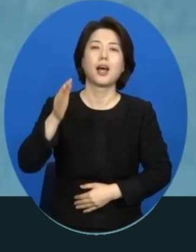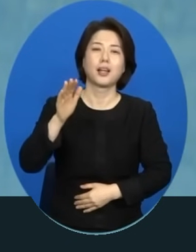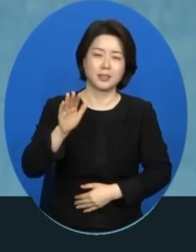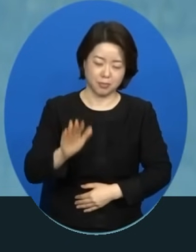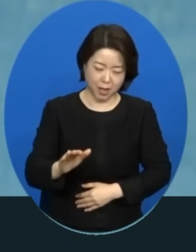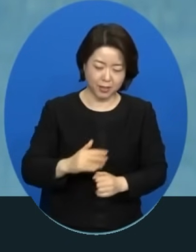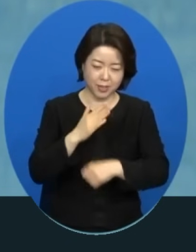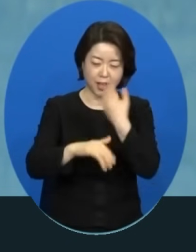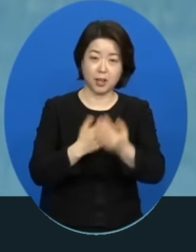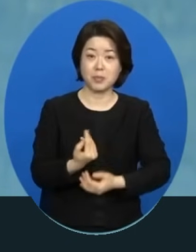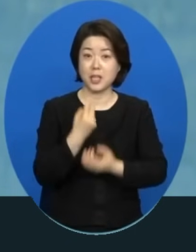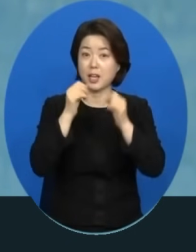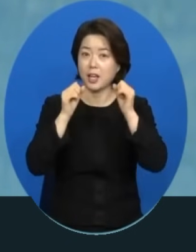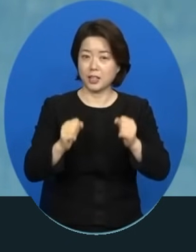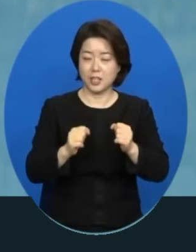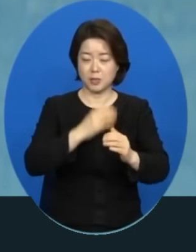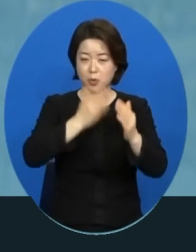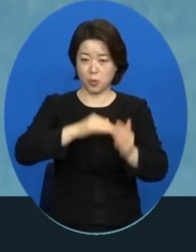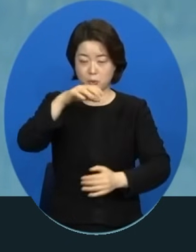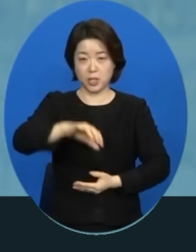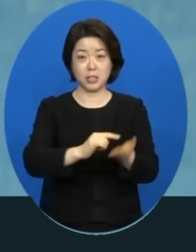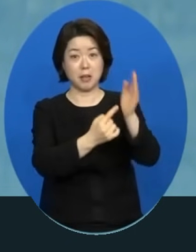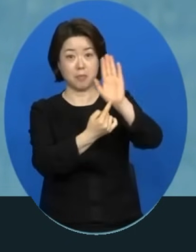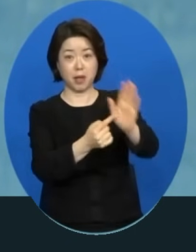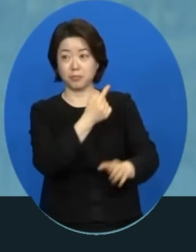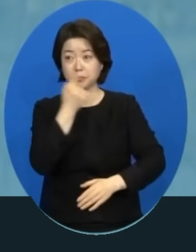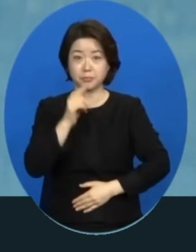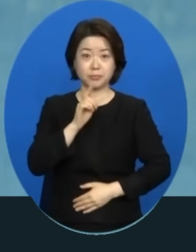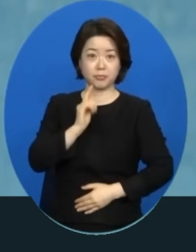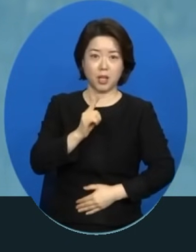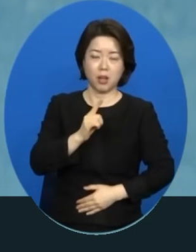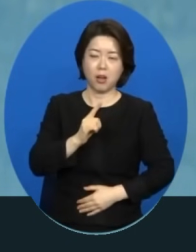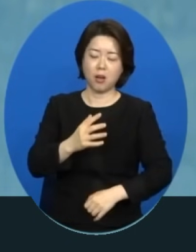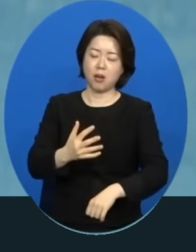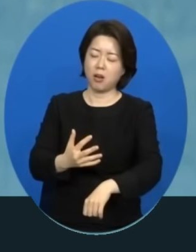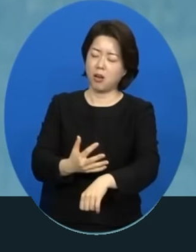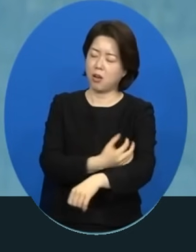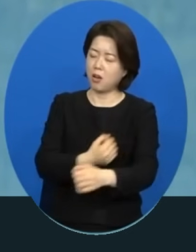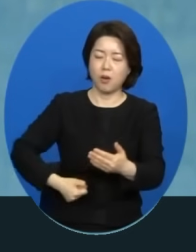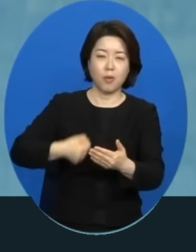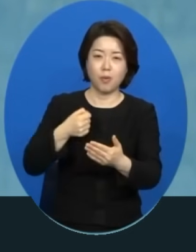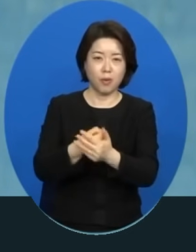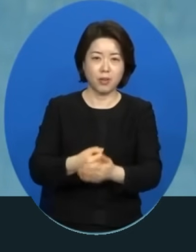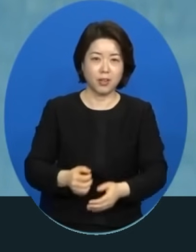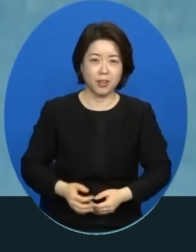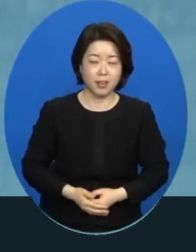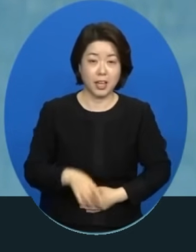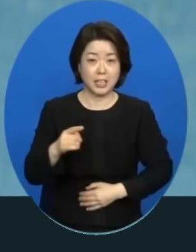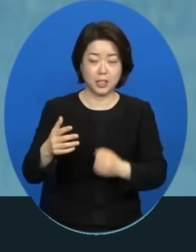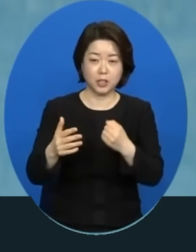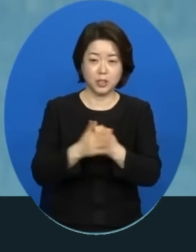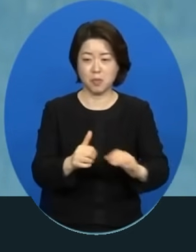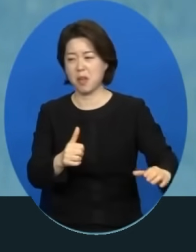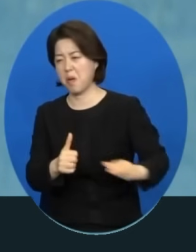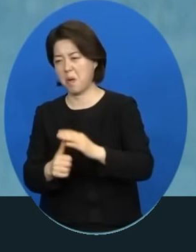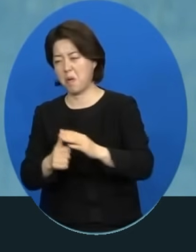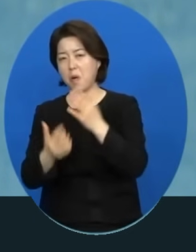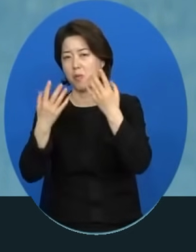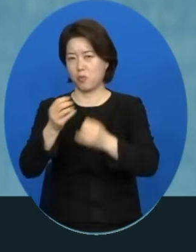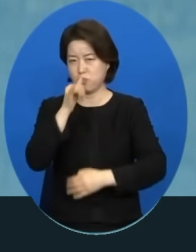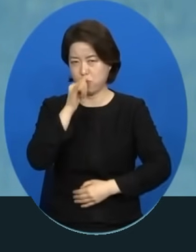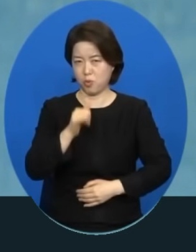하나님이 살아계심을 그렇게 공개적으로 증언하는 것은 대단한 용기입니다. 이것 때문에 많은 공격을 받을 수 있기 때문에